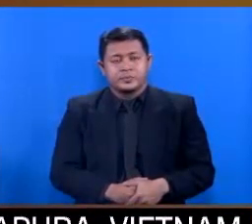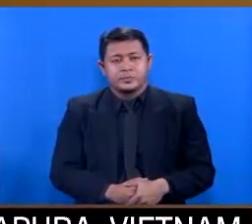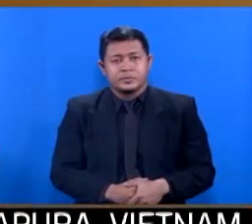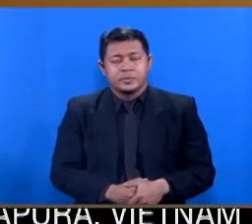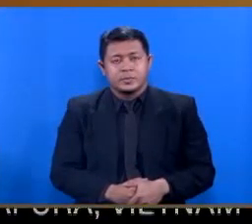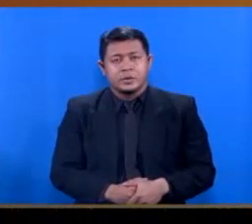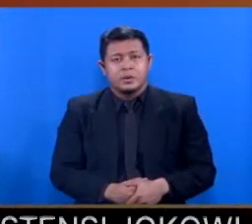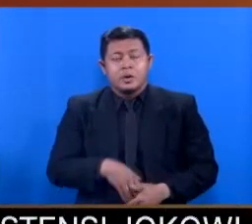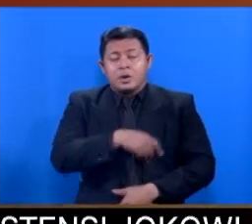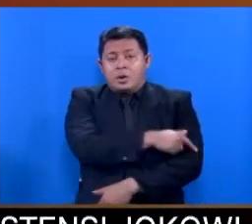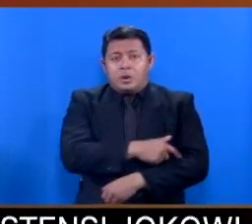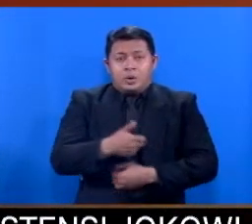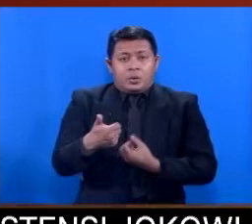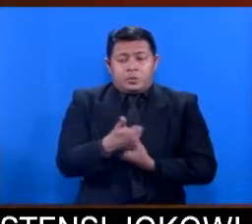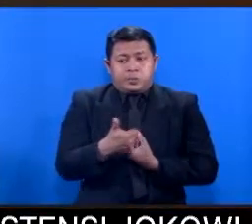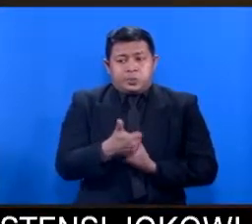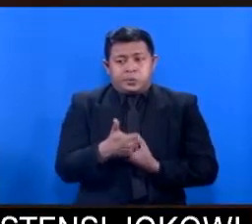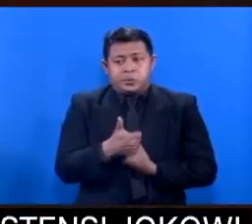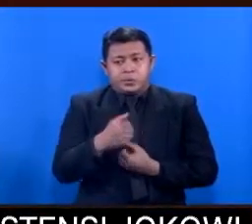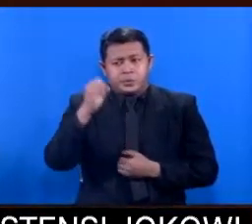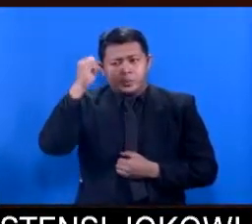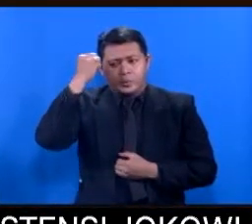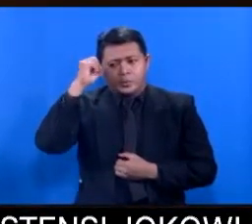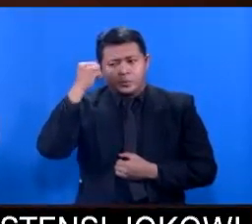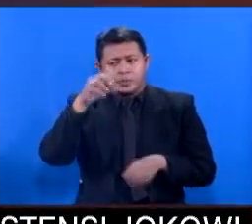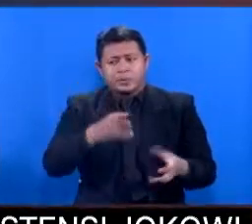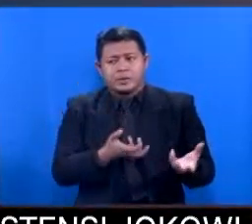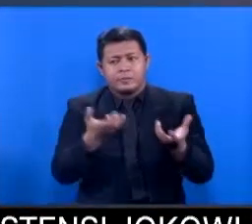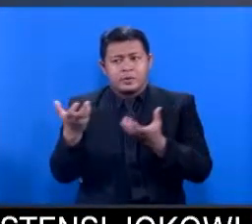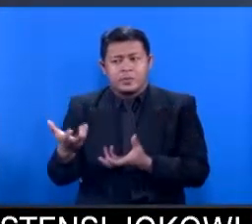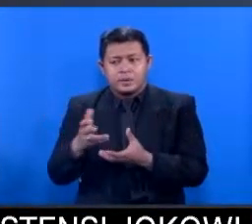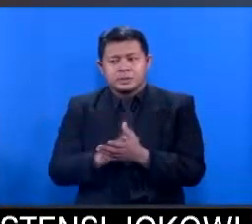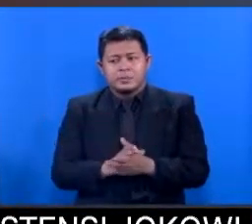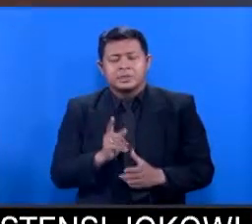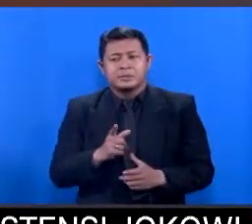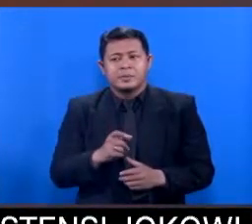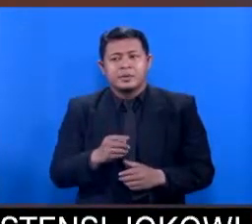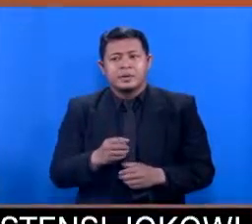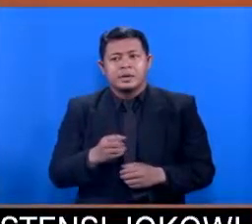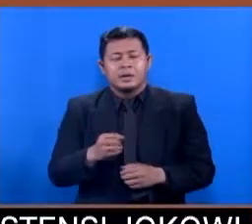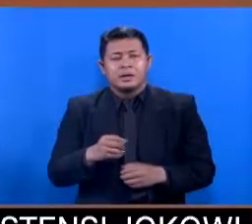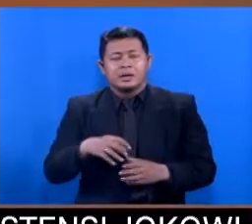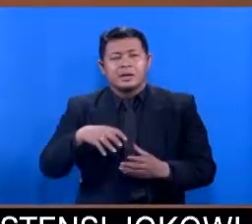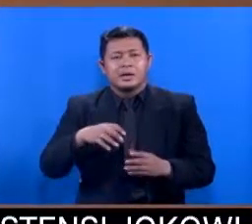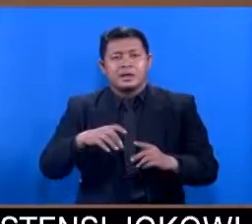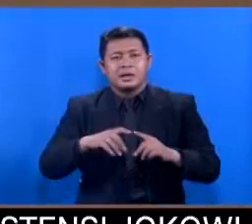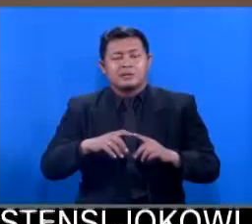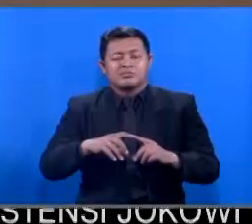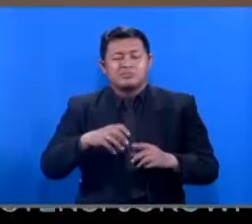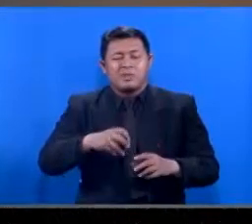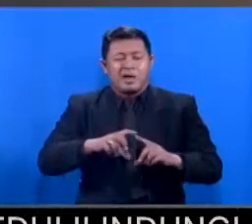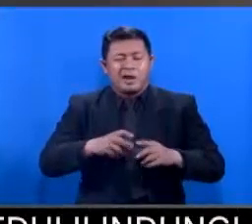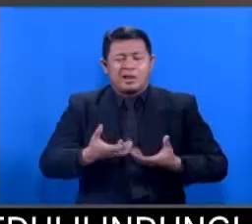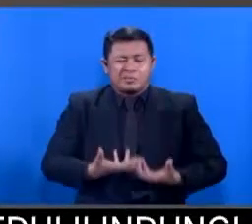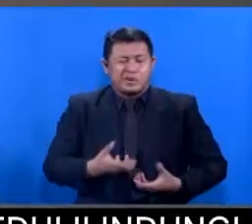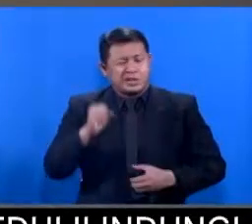Pihak pemadam kebakaran dari Tangerang Selatan sempat kesulitan saat melakukan evakuasi karena tidak memiliki alat berat untuk mengangkat hewan besar tersebut